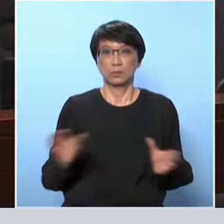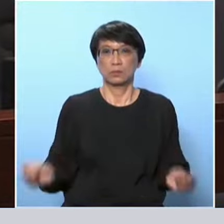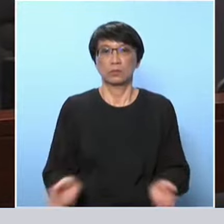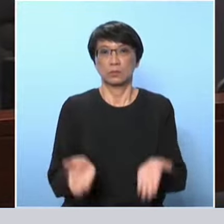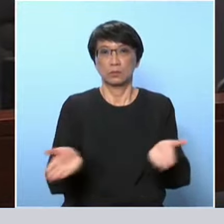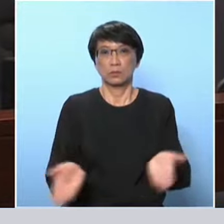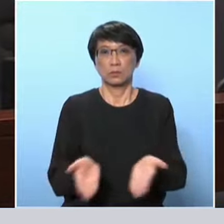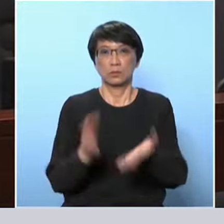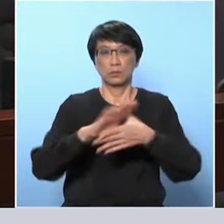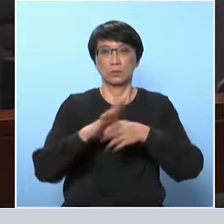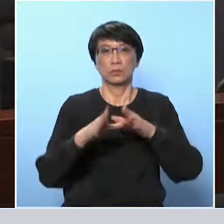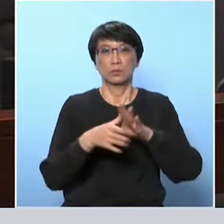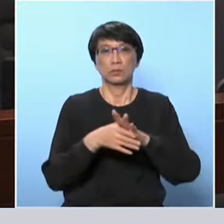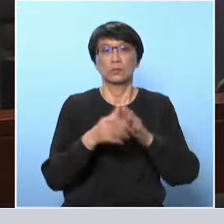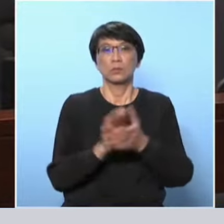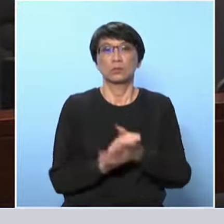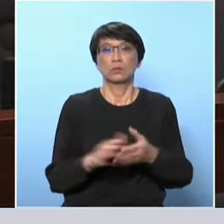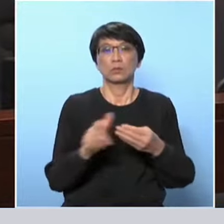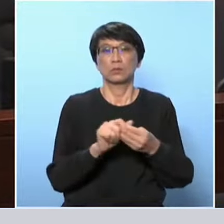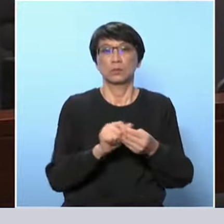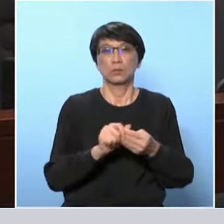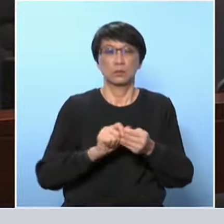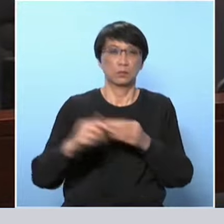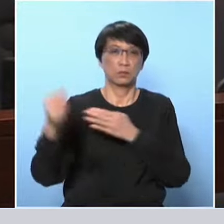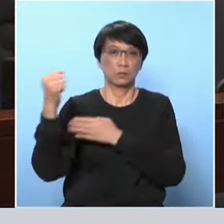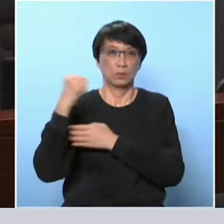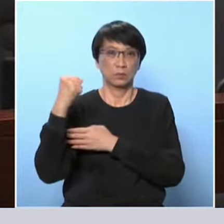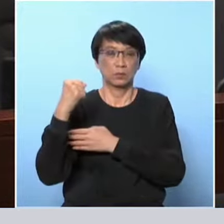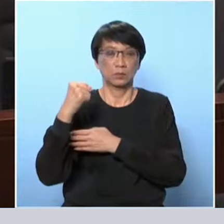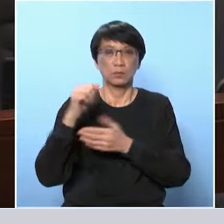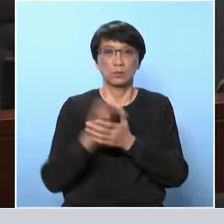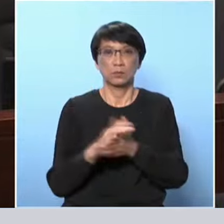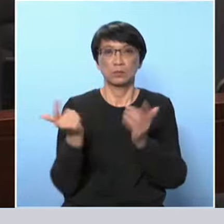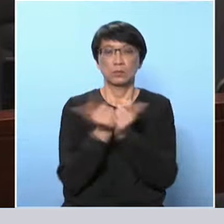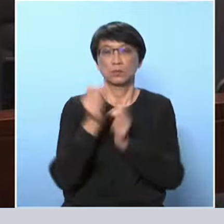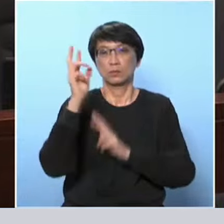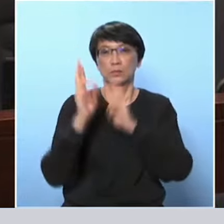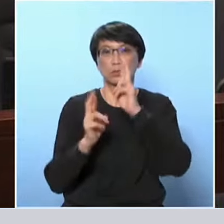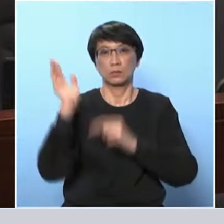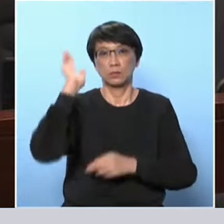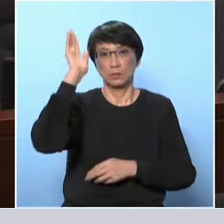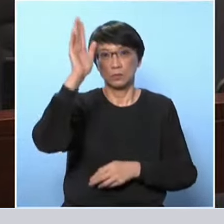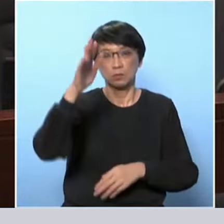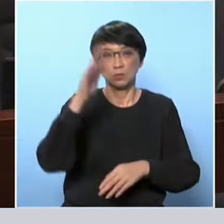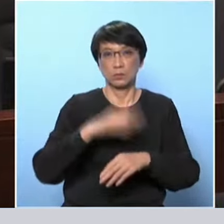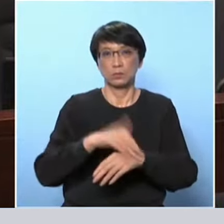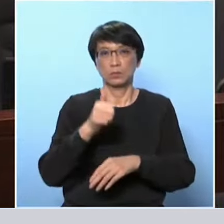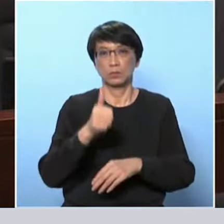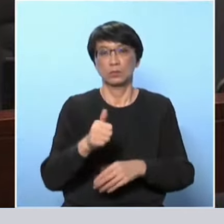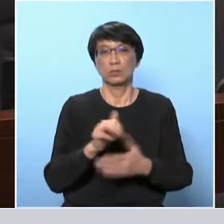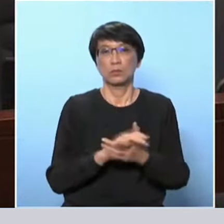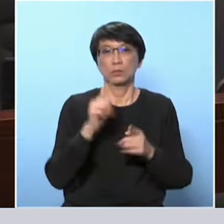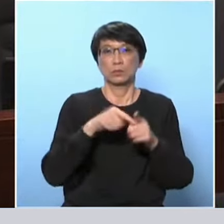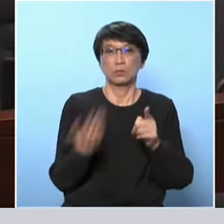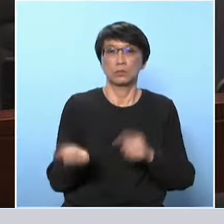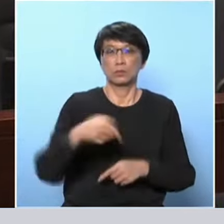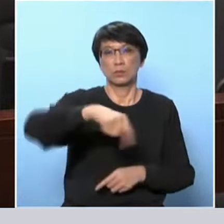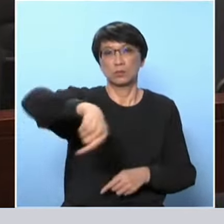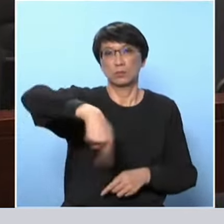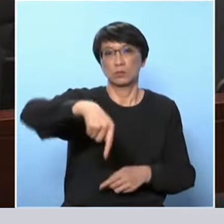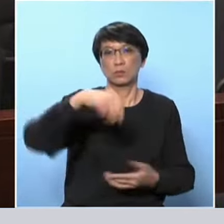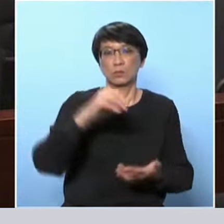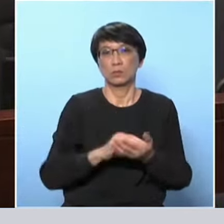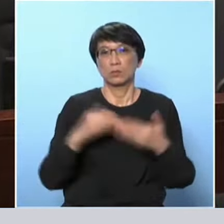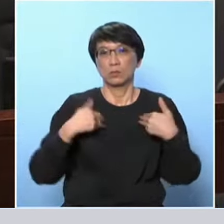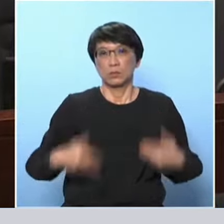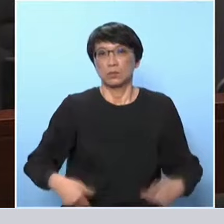文化啦、塑造文化軟實力嘅重要場所，思考咧北部都會區未來嘅優勢啦，佢喺大灣區裏邊嘅一個